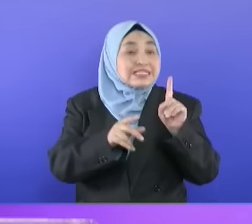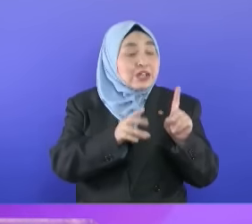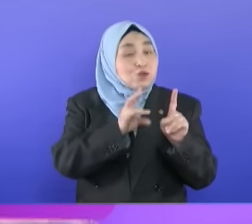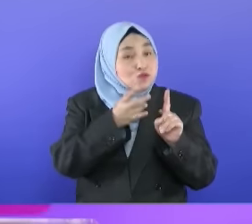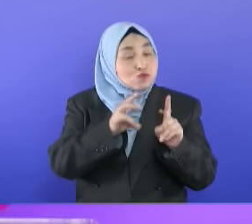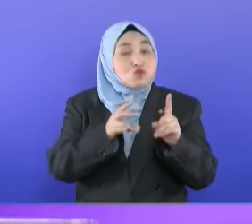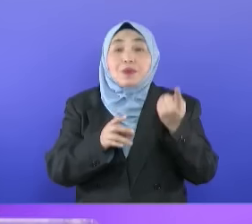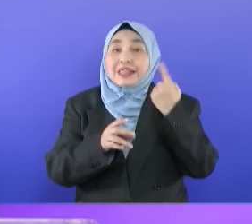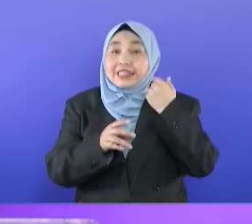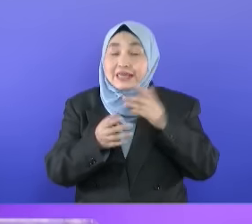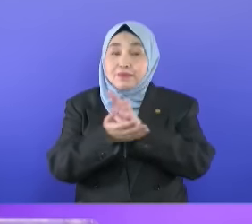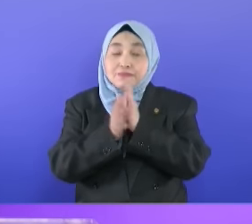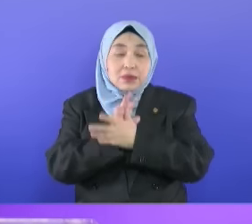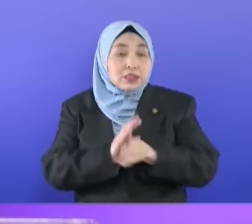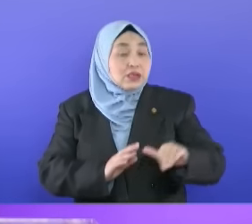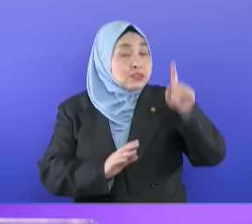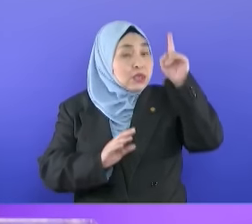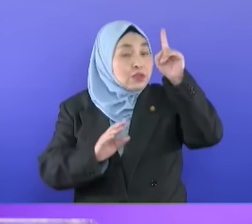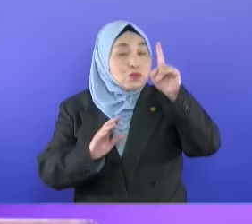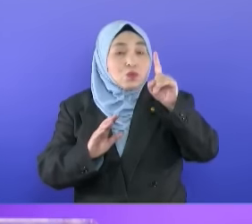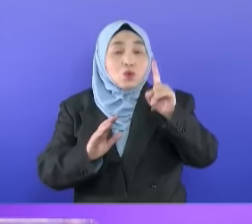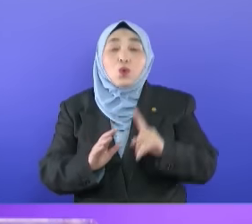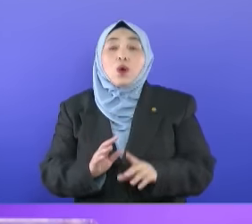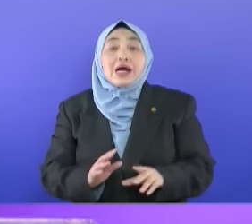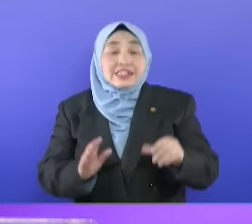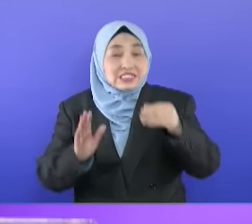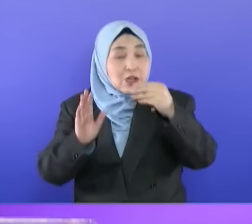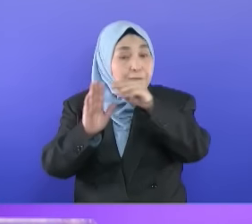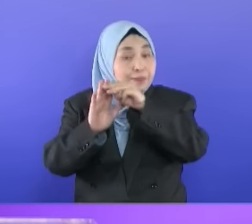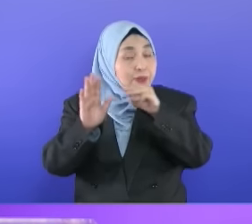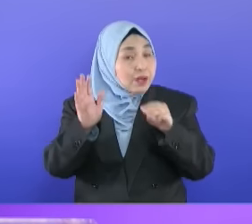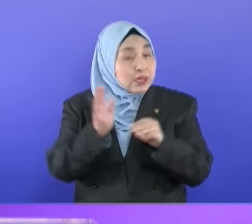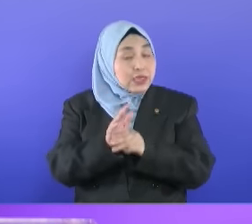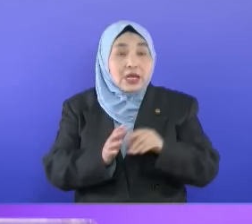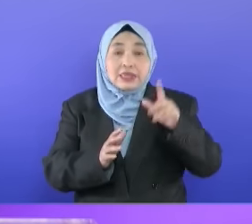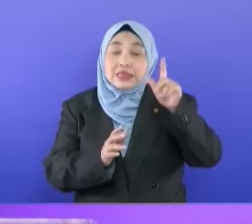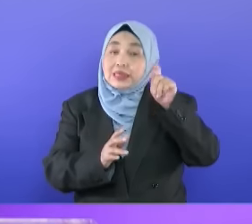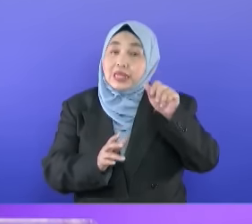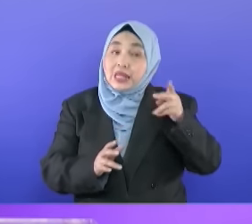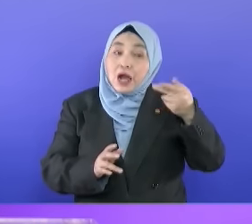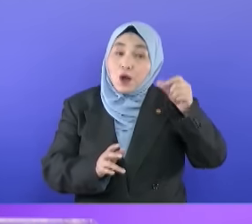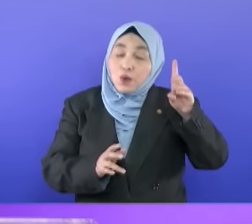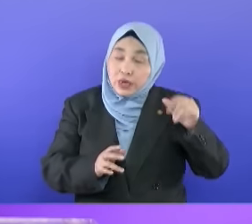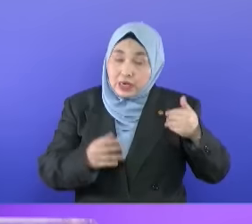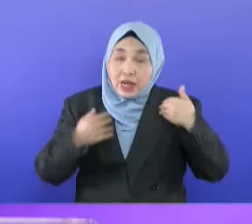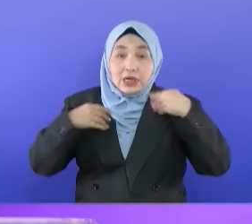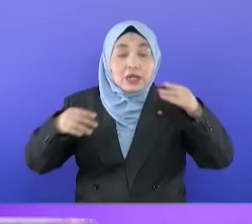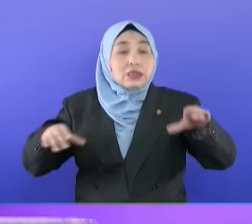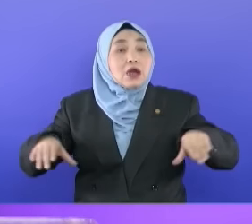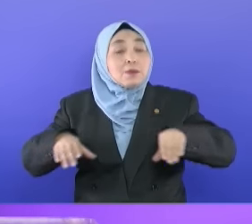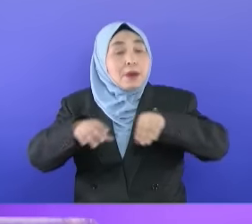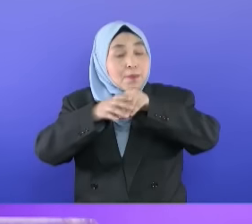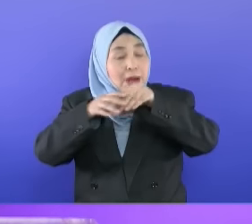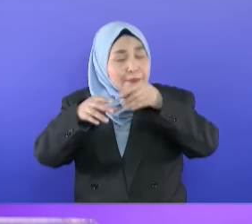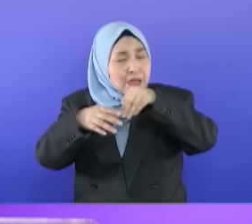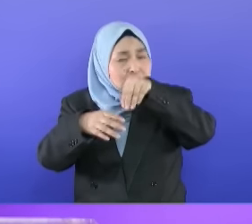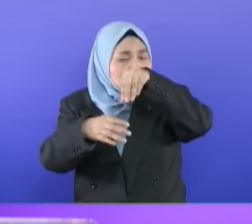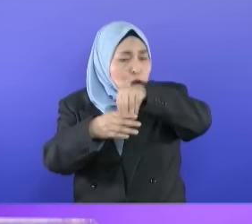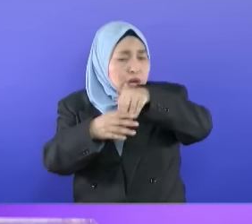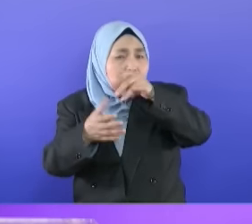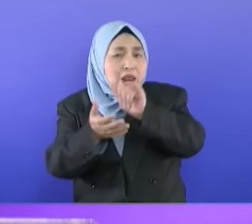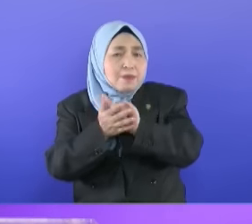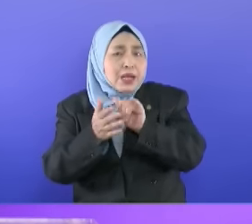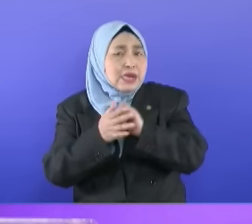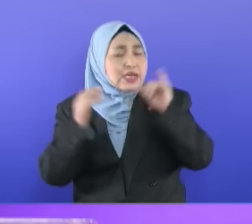sebentar tadi urusannya sebagai satu silibes tauhid Sebenarnya ya dalam Alquran ini tergabung tauhid syariat ataupun ibadah